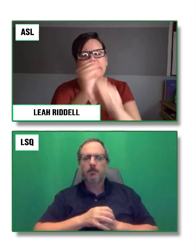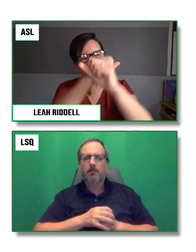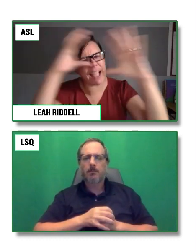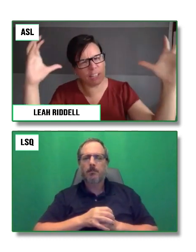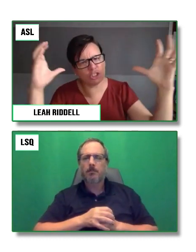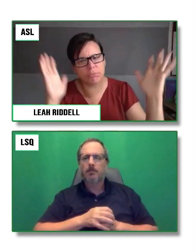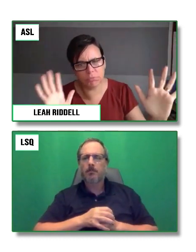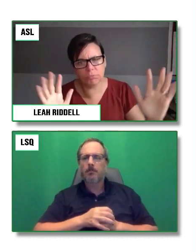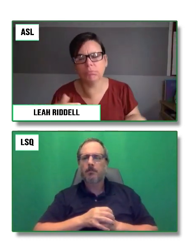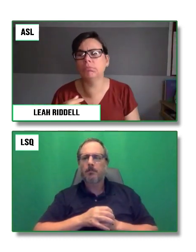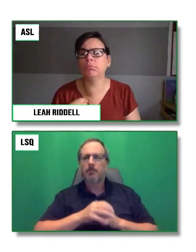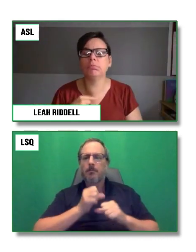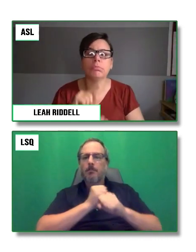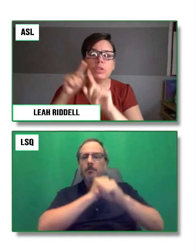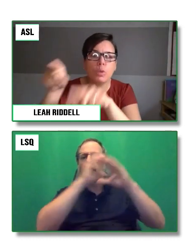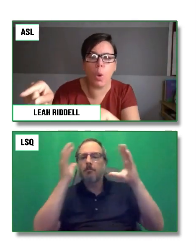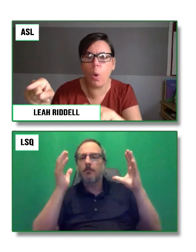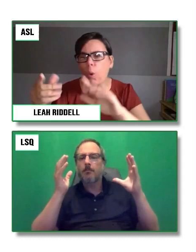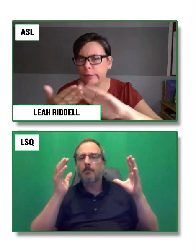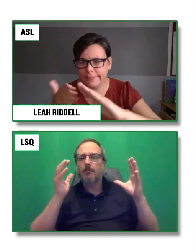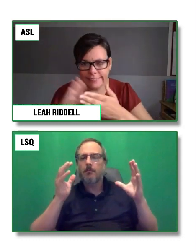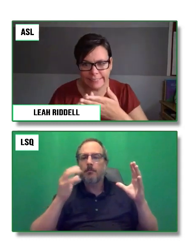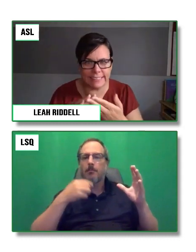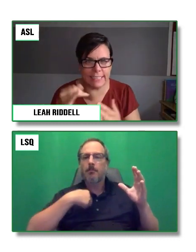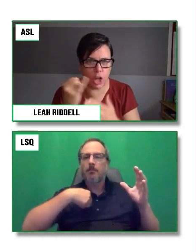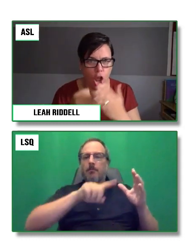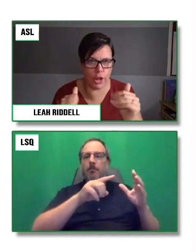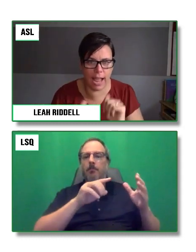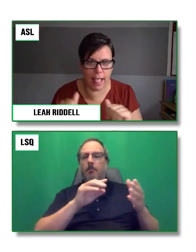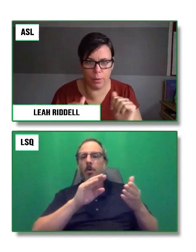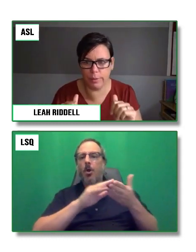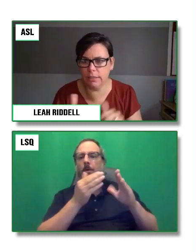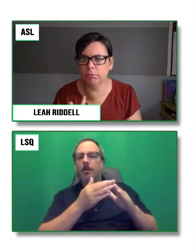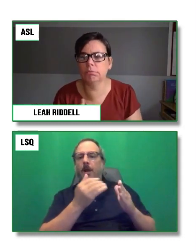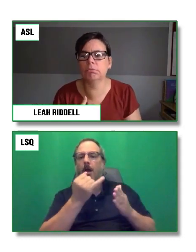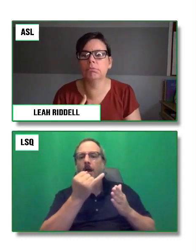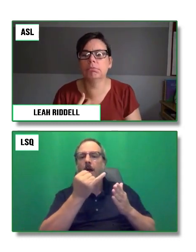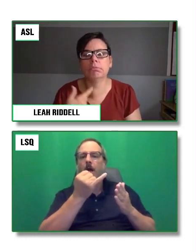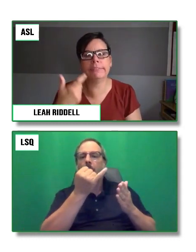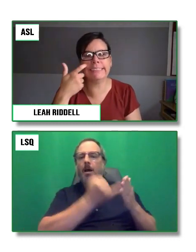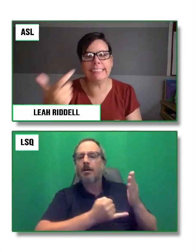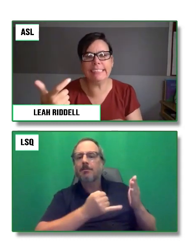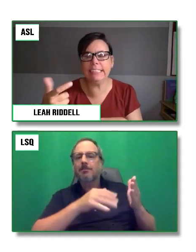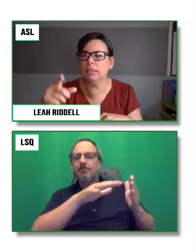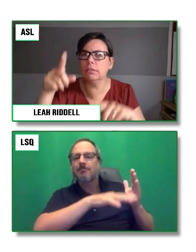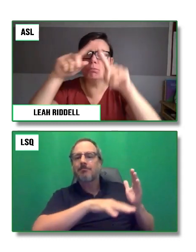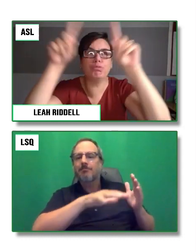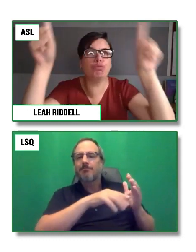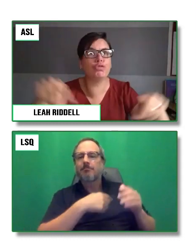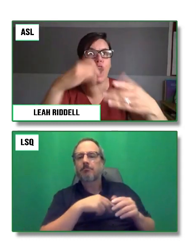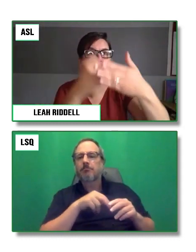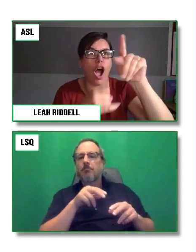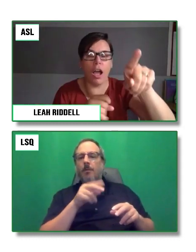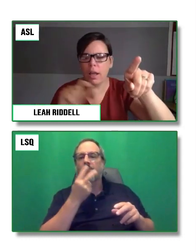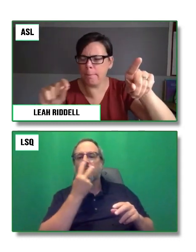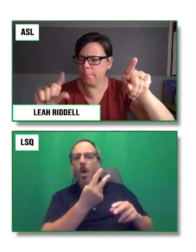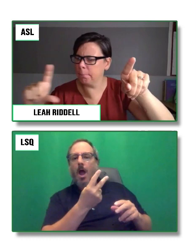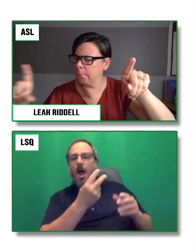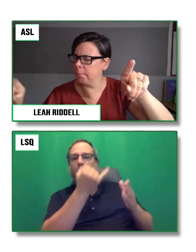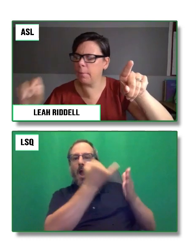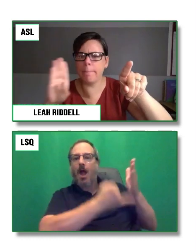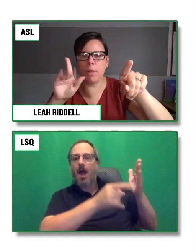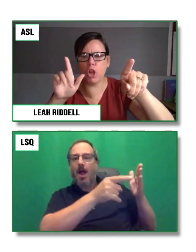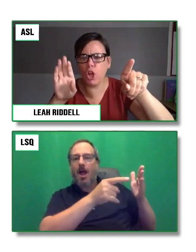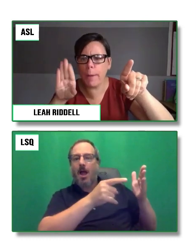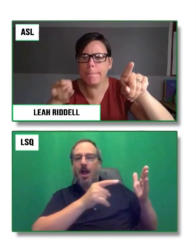des signes avec les sous-titrages et également de la voix. Imaginez-vous donc ce scénario. Je me rends à une galerie d'art